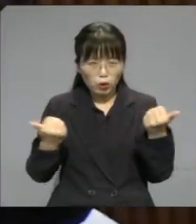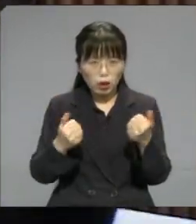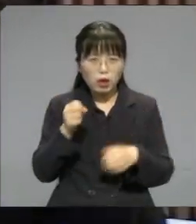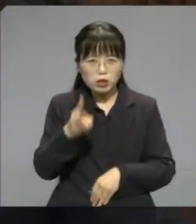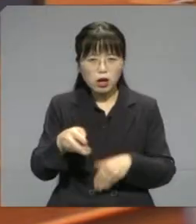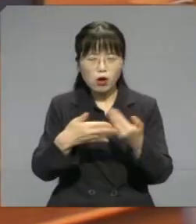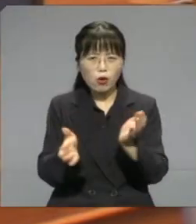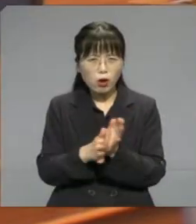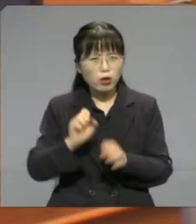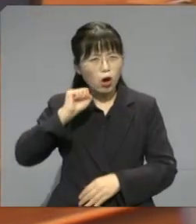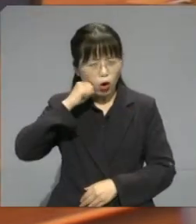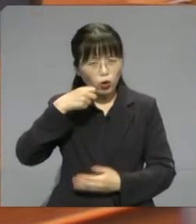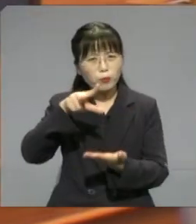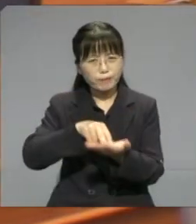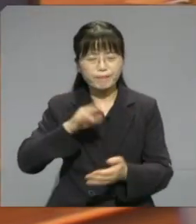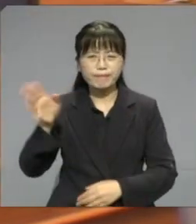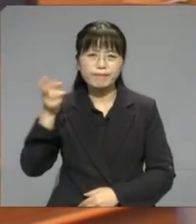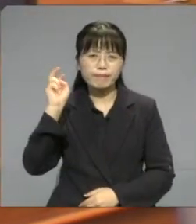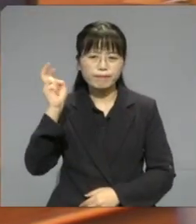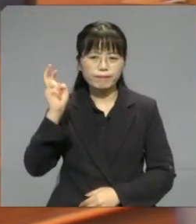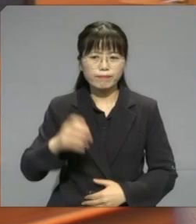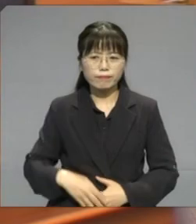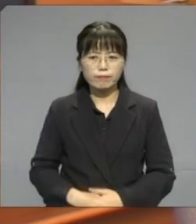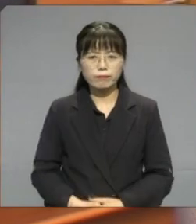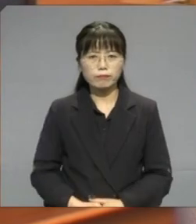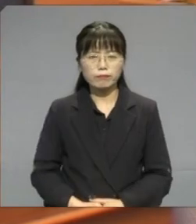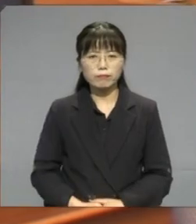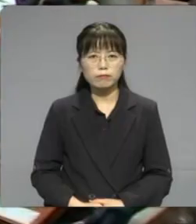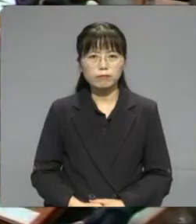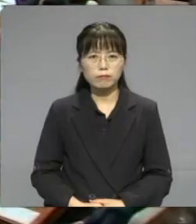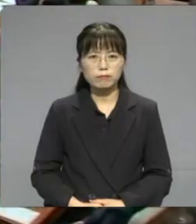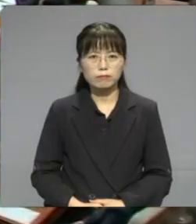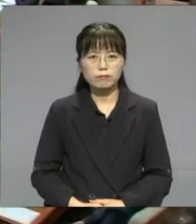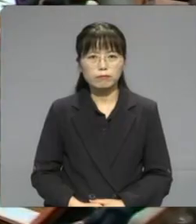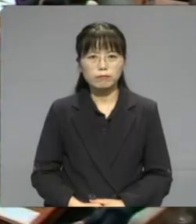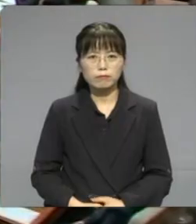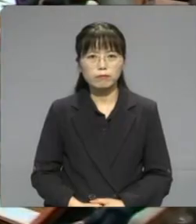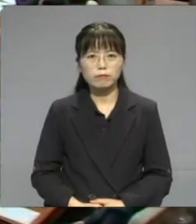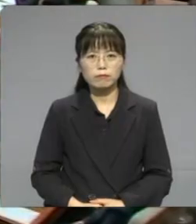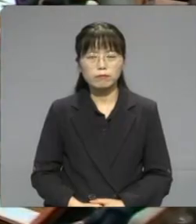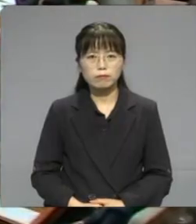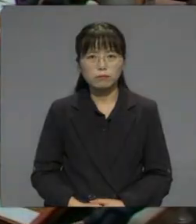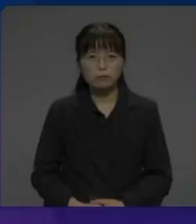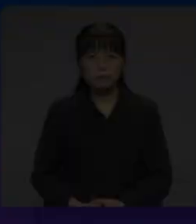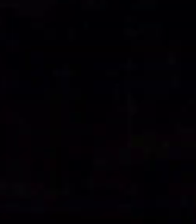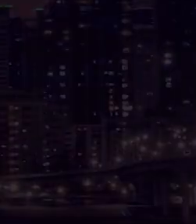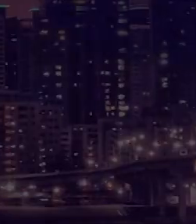여권의 힘겨운 숙제가 될 것으로 보입니다. OBS 뉴스 윤총입니다.